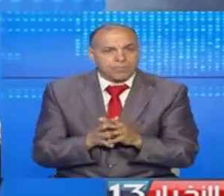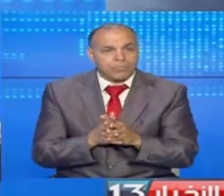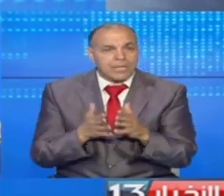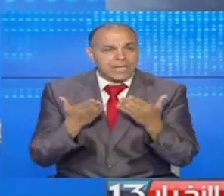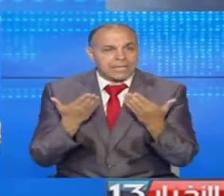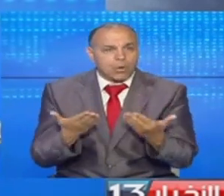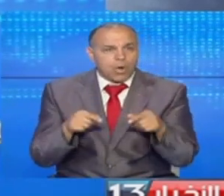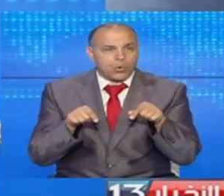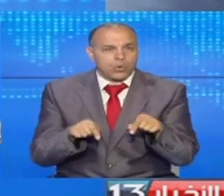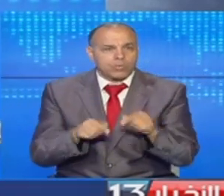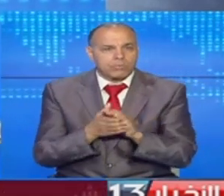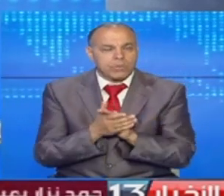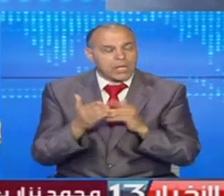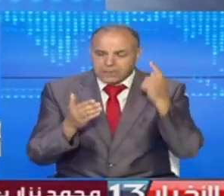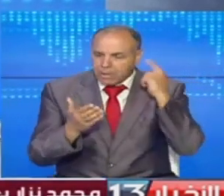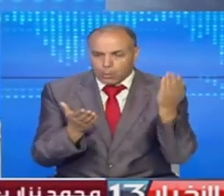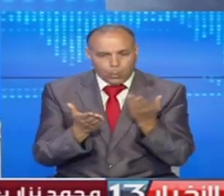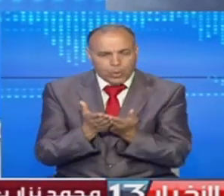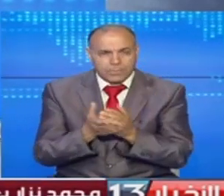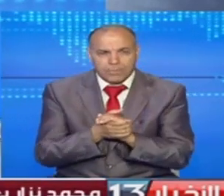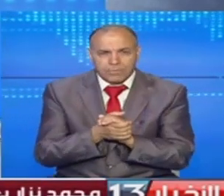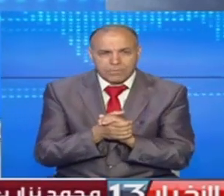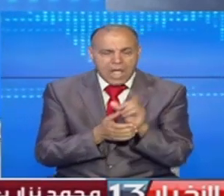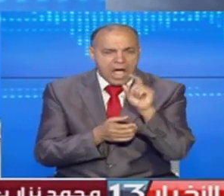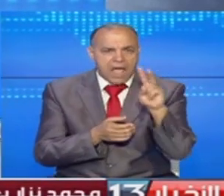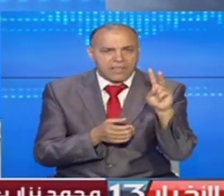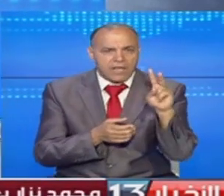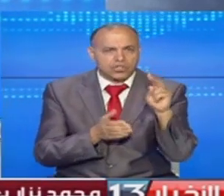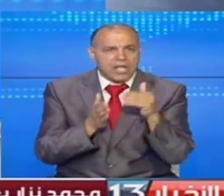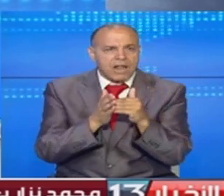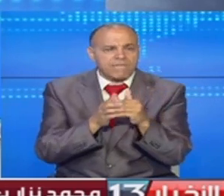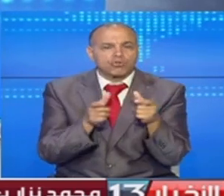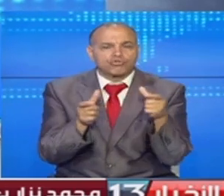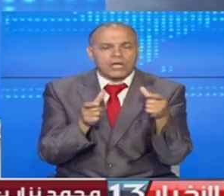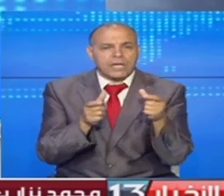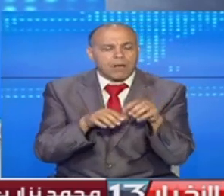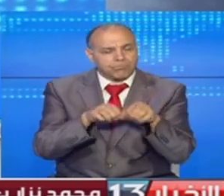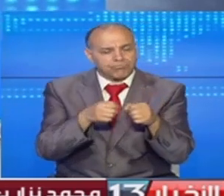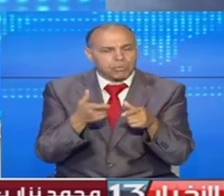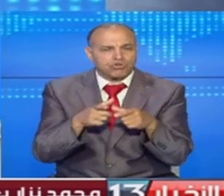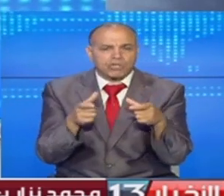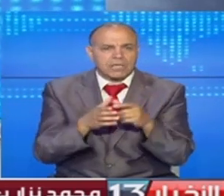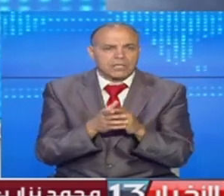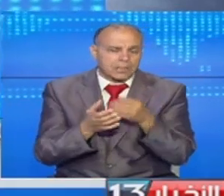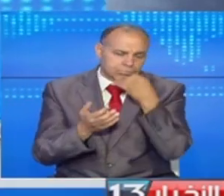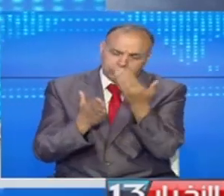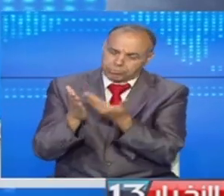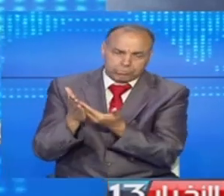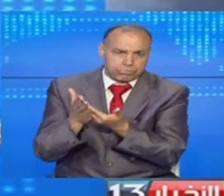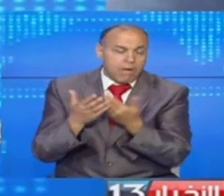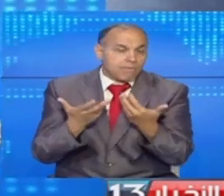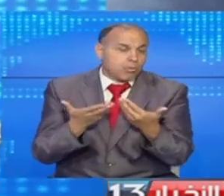حد اليوم وصلوا لنا تقريباً 12,000 شركة متضررة قامت بالتصريح وطلبت